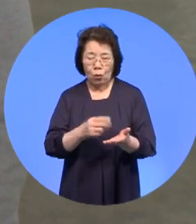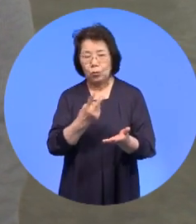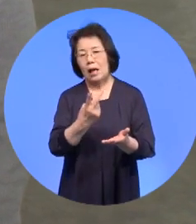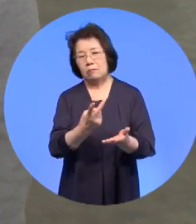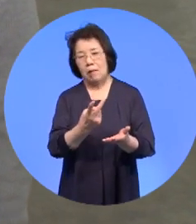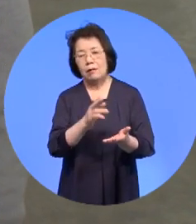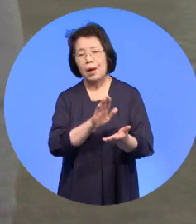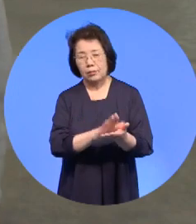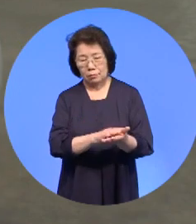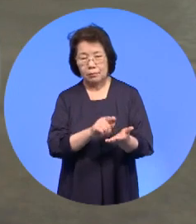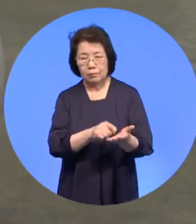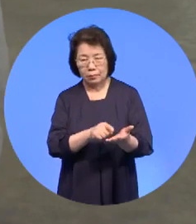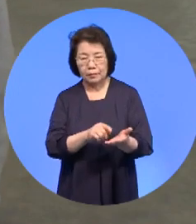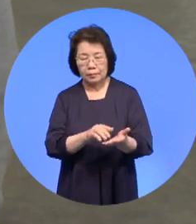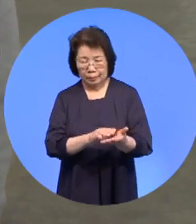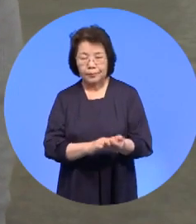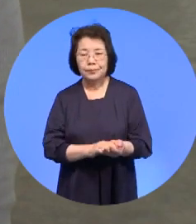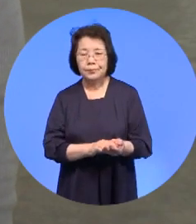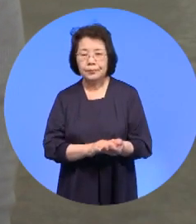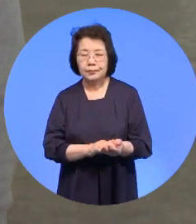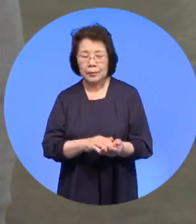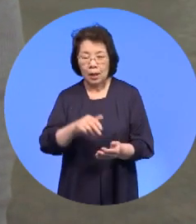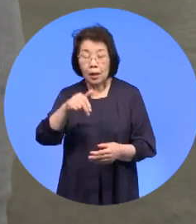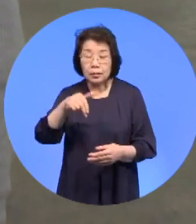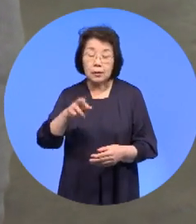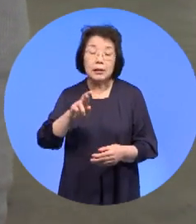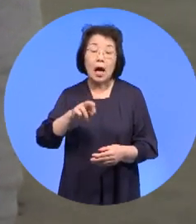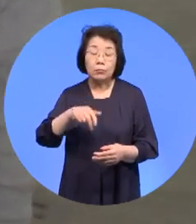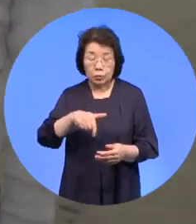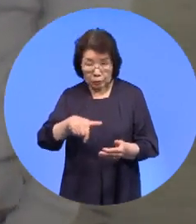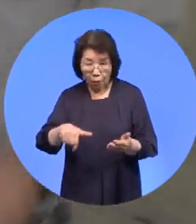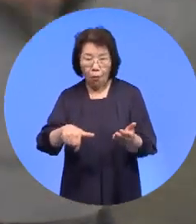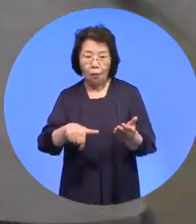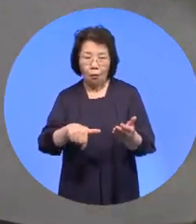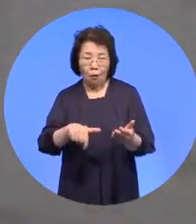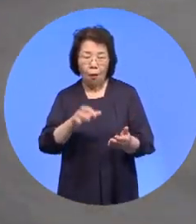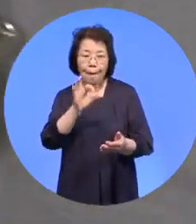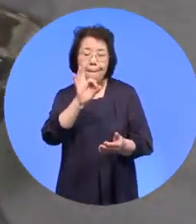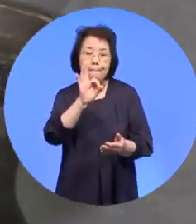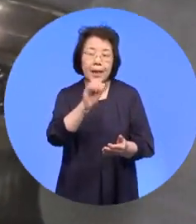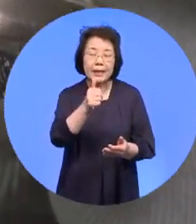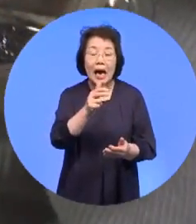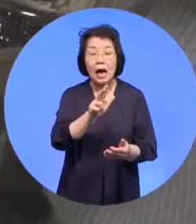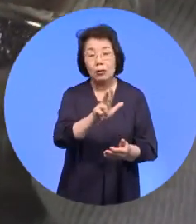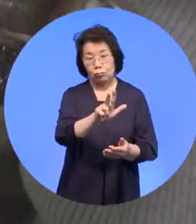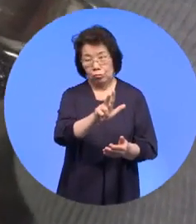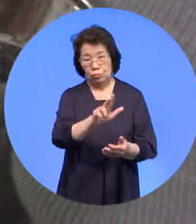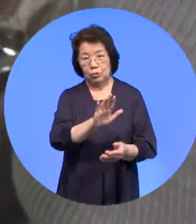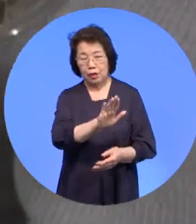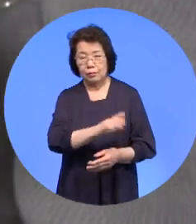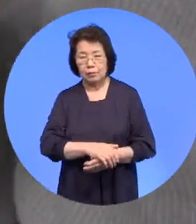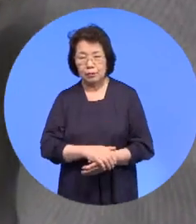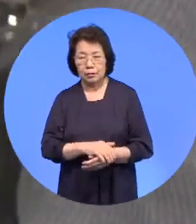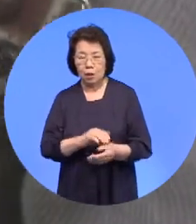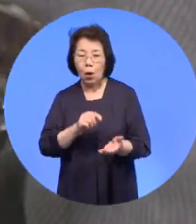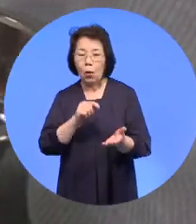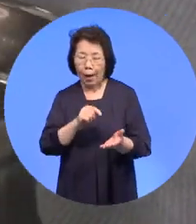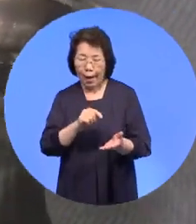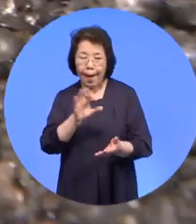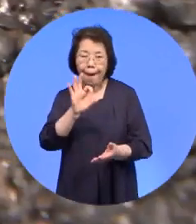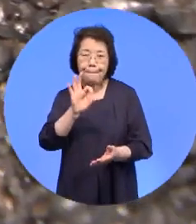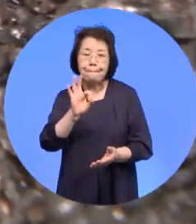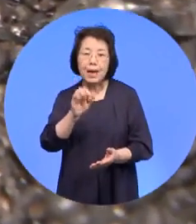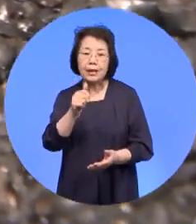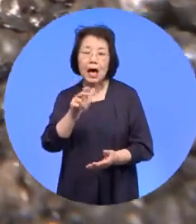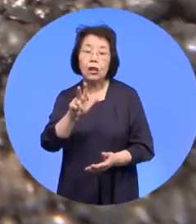さあこれが出そうですよはいつなぐと metal forフラグでも大タルでギャンナース日目たいっていうのはやっぱりねぇ